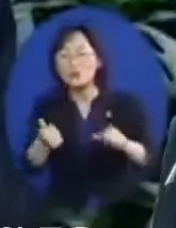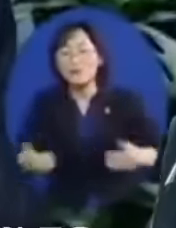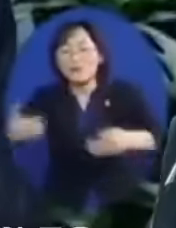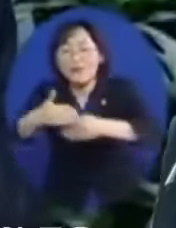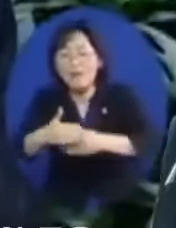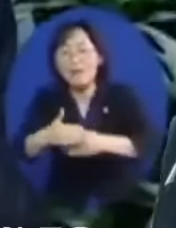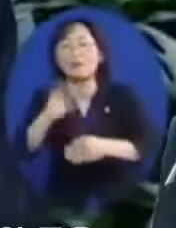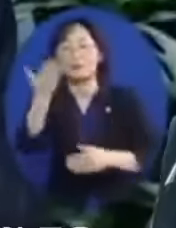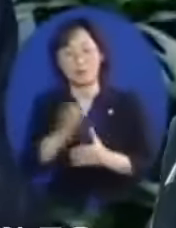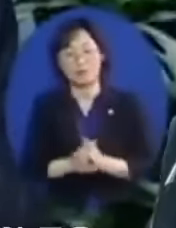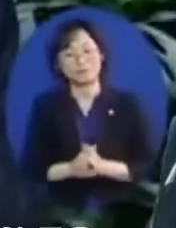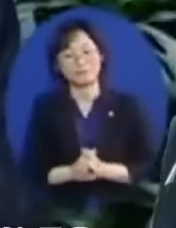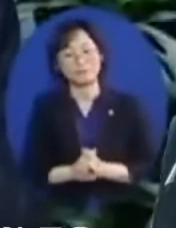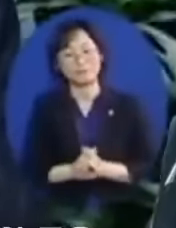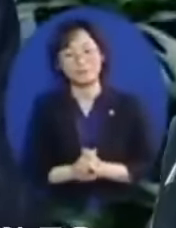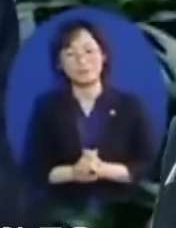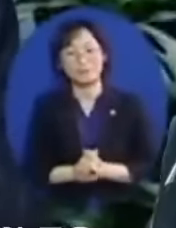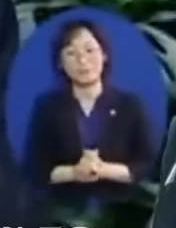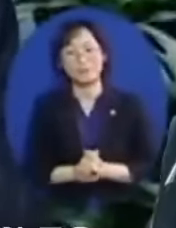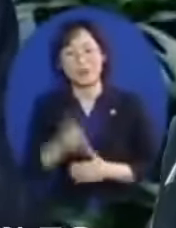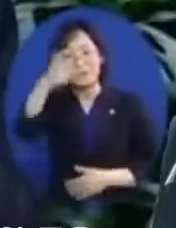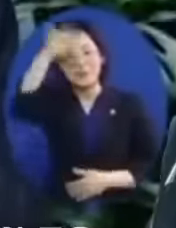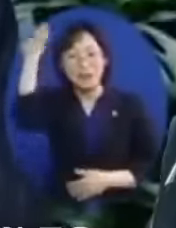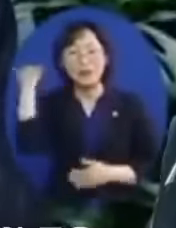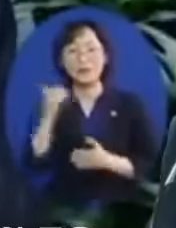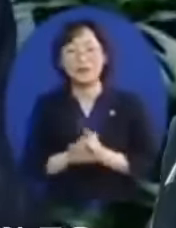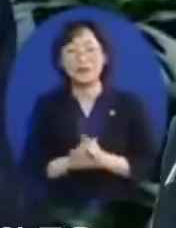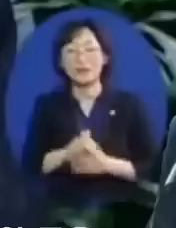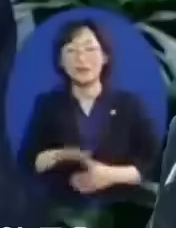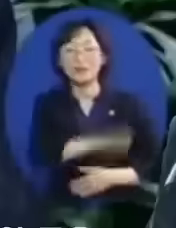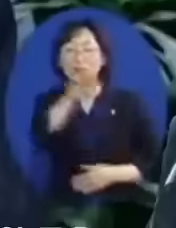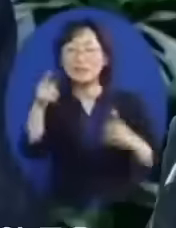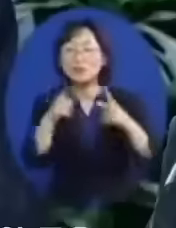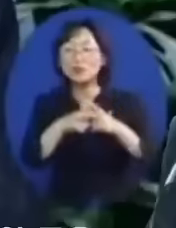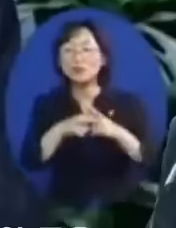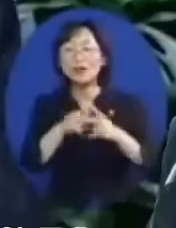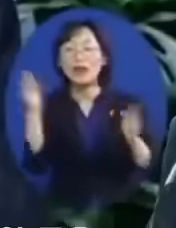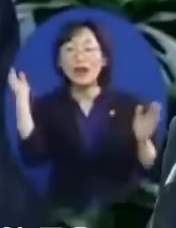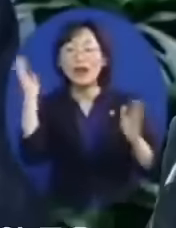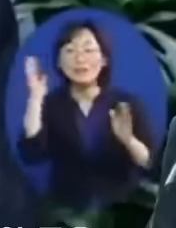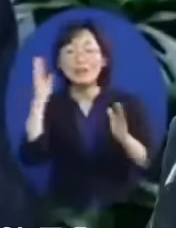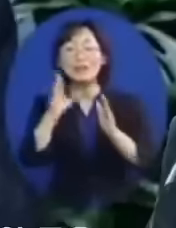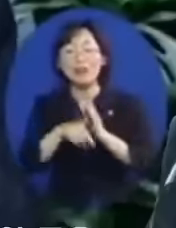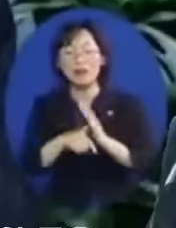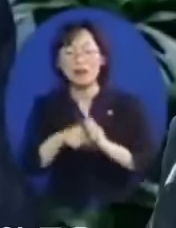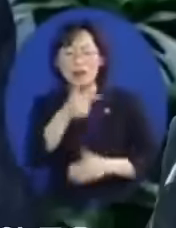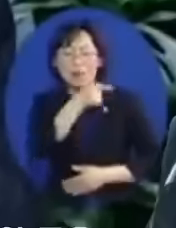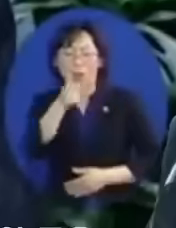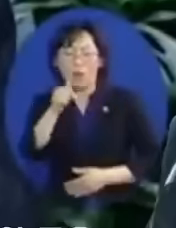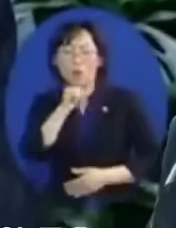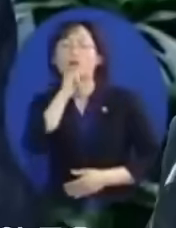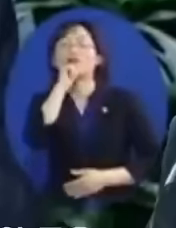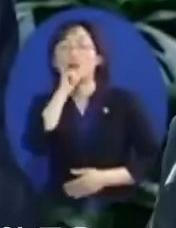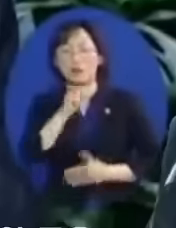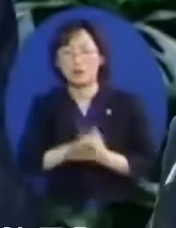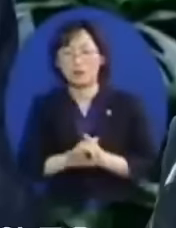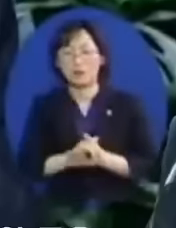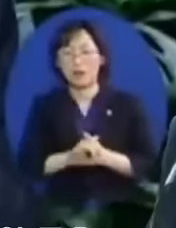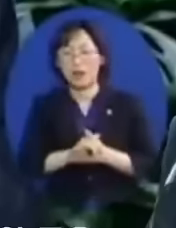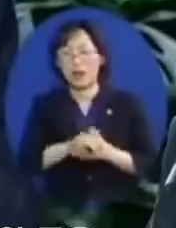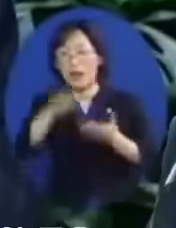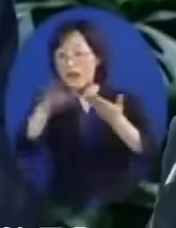끌어안아야 되는 것입니다. 옛날에 우리가 초등학교 다닐 때는 굉장히 가난했습니다. 우리